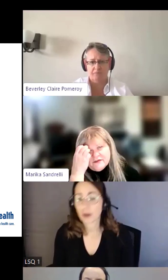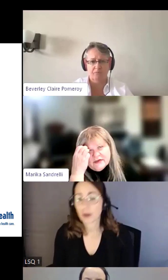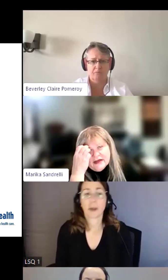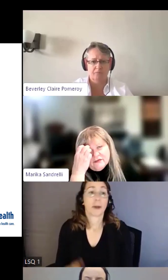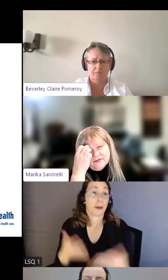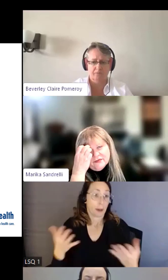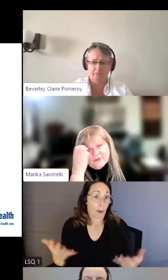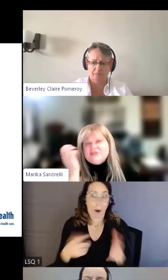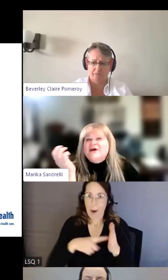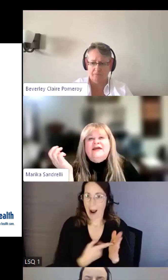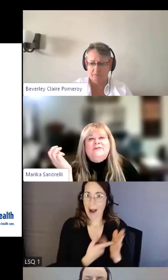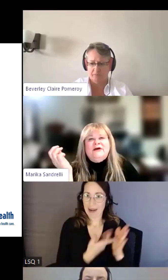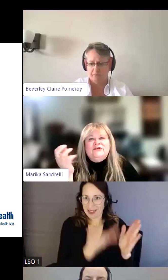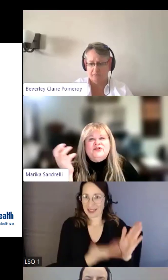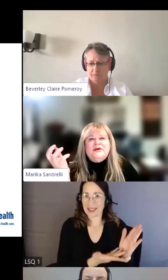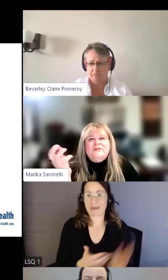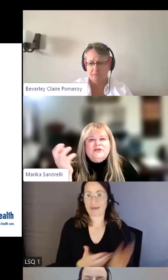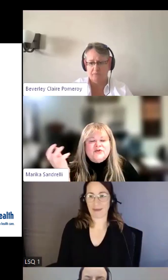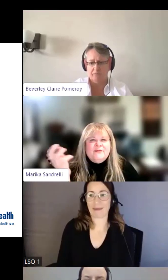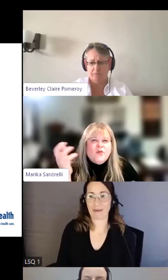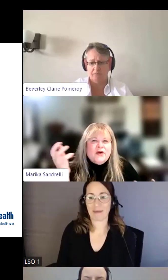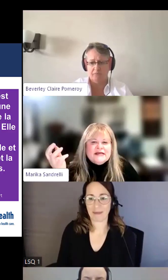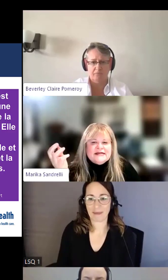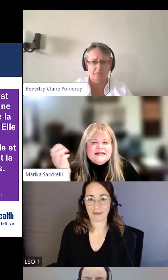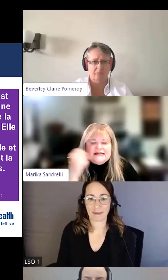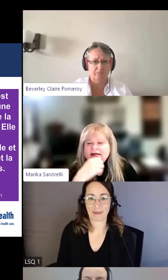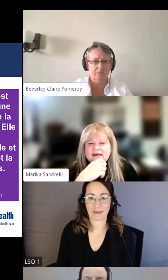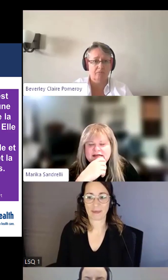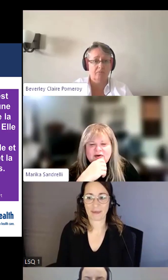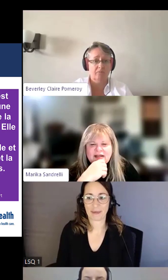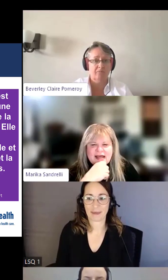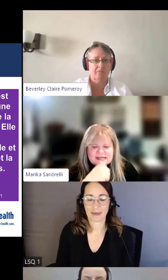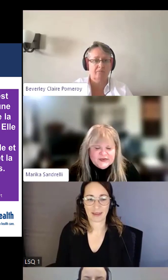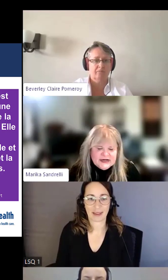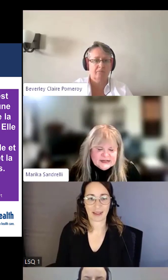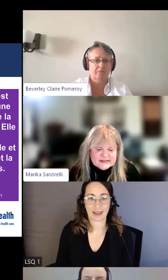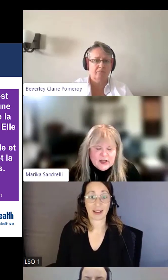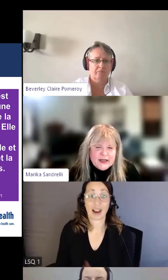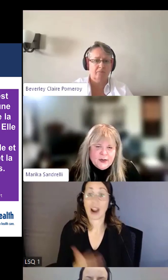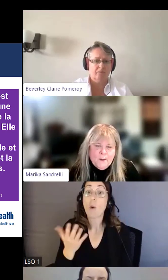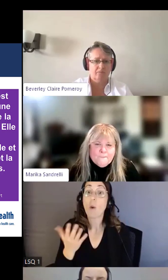de ce qu'on parle. Qu'est-ce que c'est TRIP et le traumatisme?